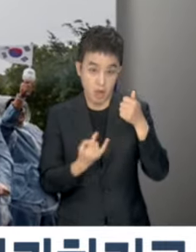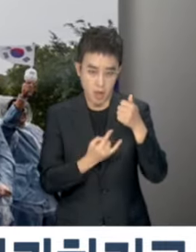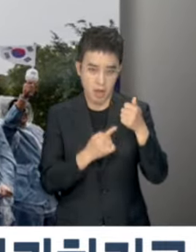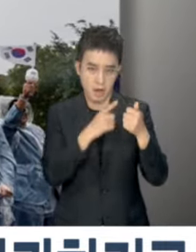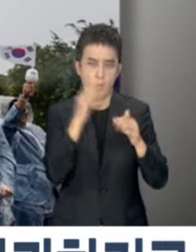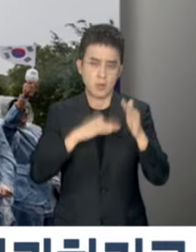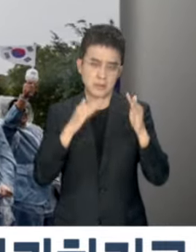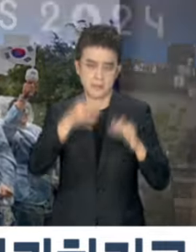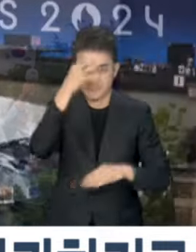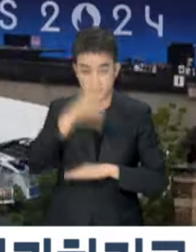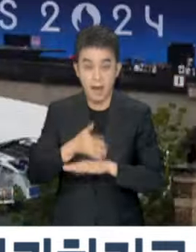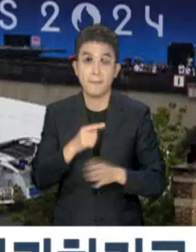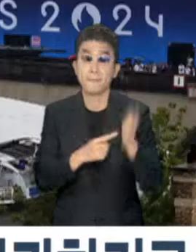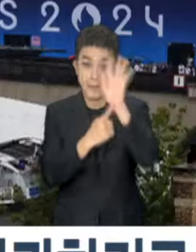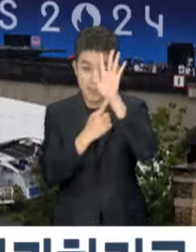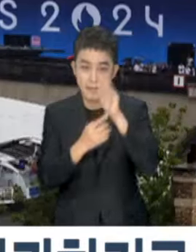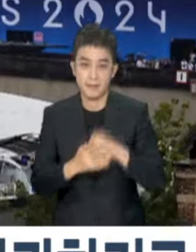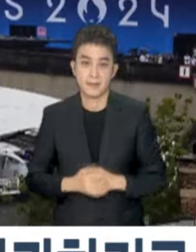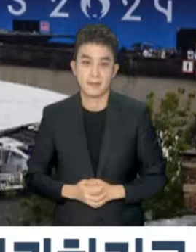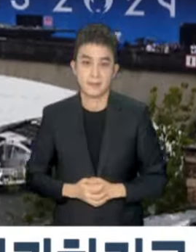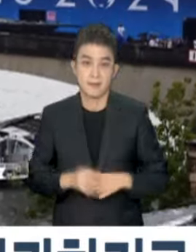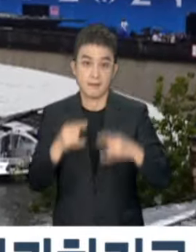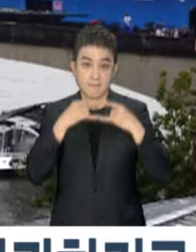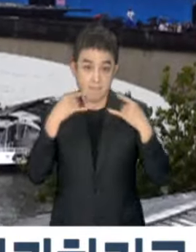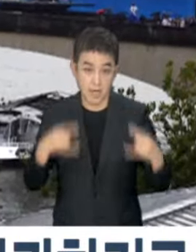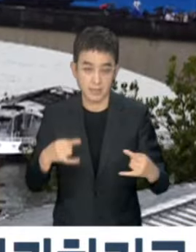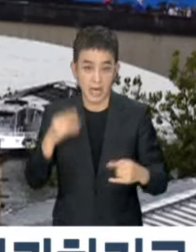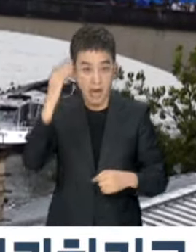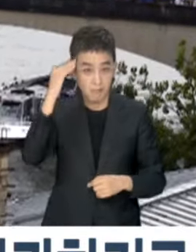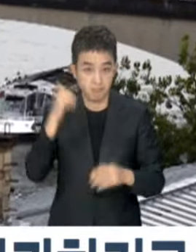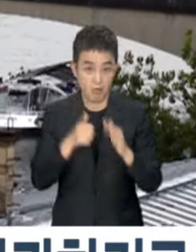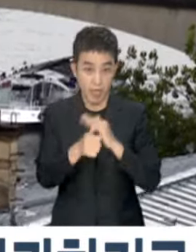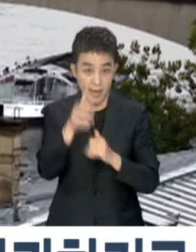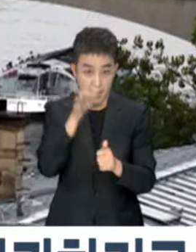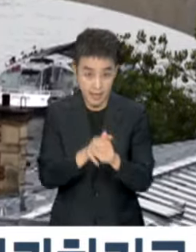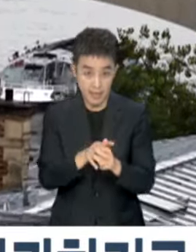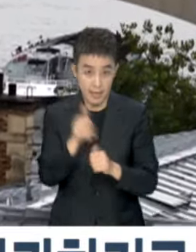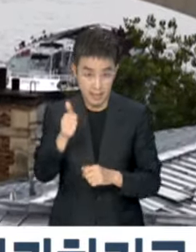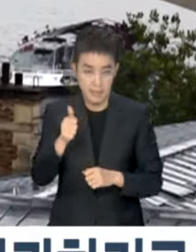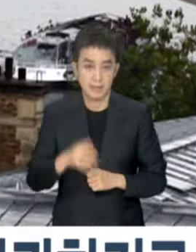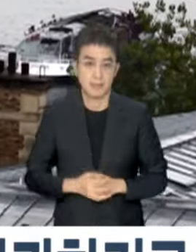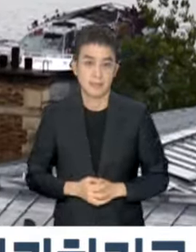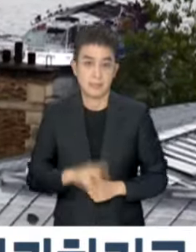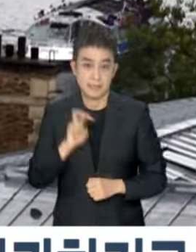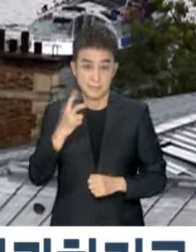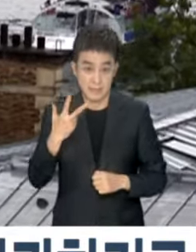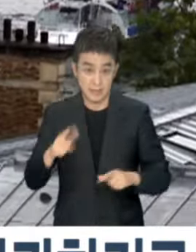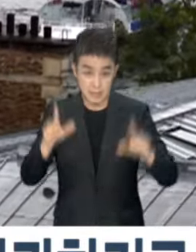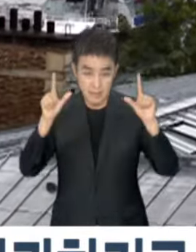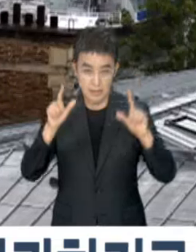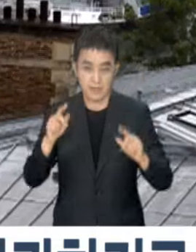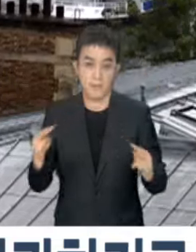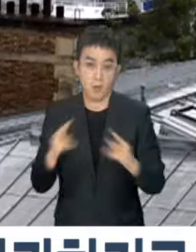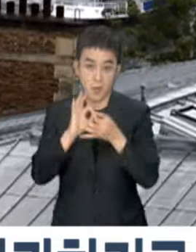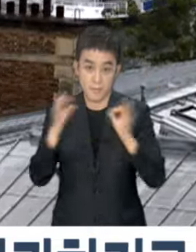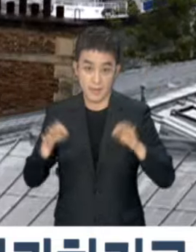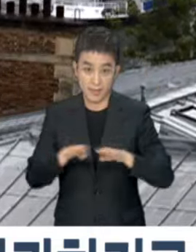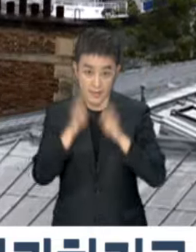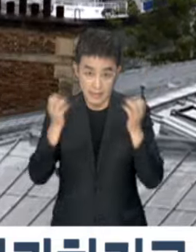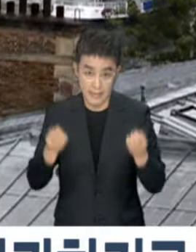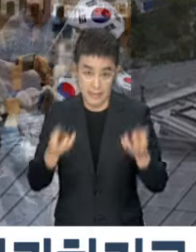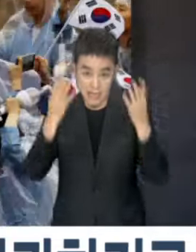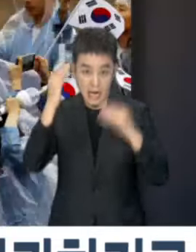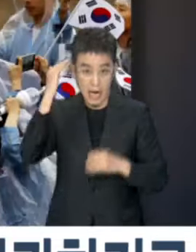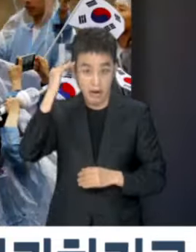것으로 알려졌습니다. 주 프랑스 한국대사관은 현지 시간 27일 파리올림픽 개막식에서 한국